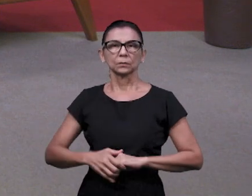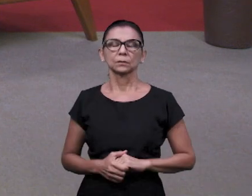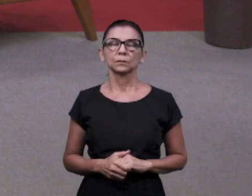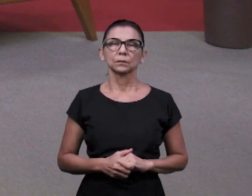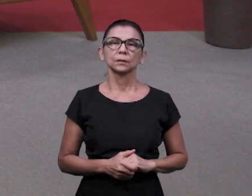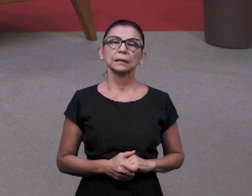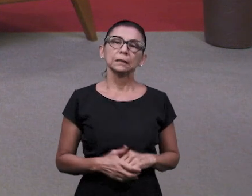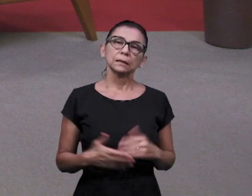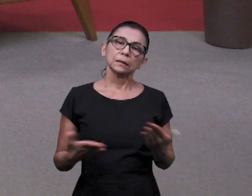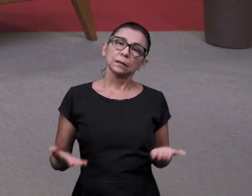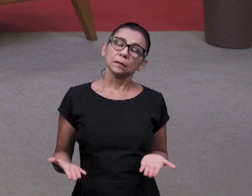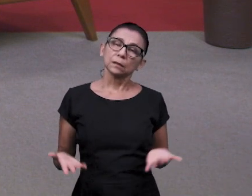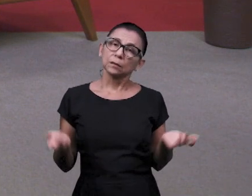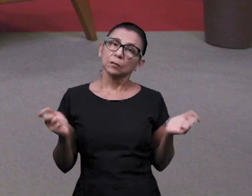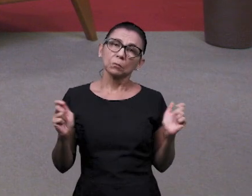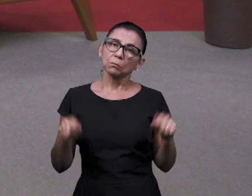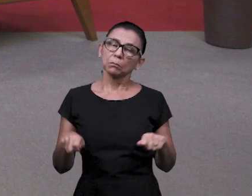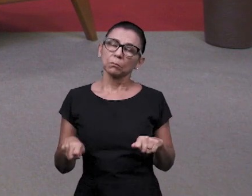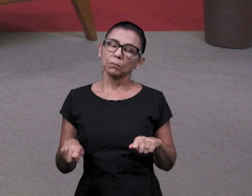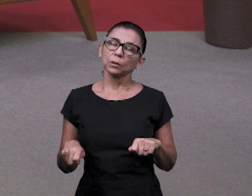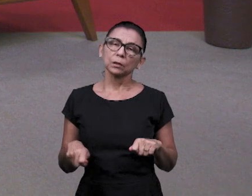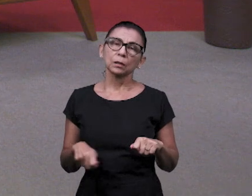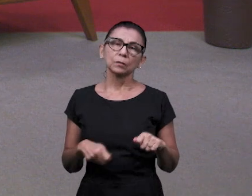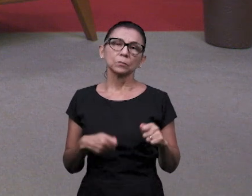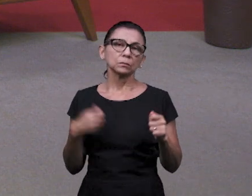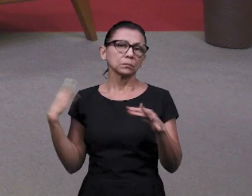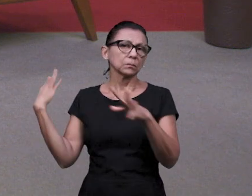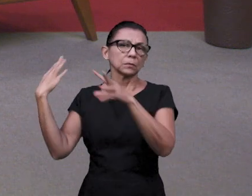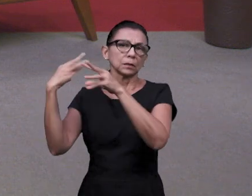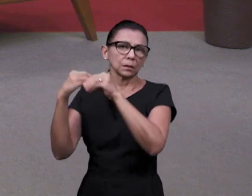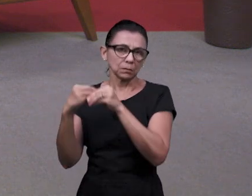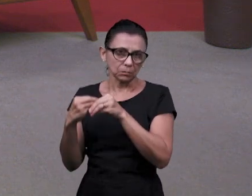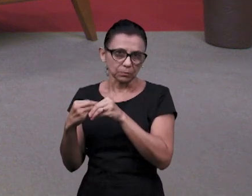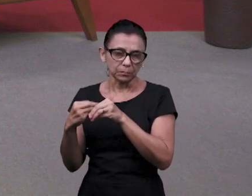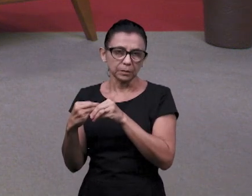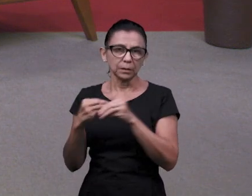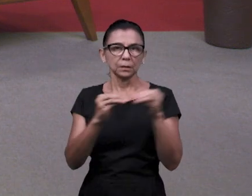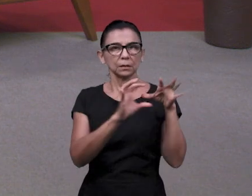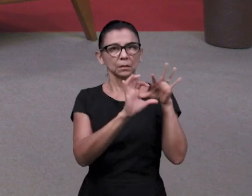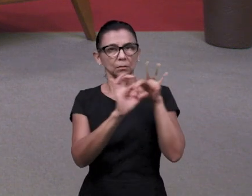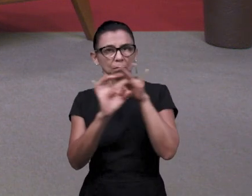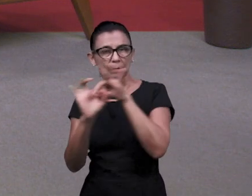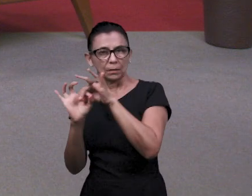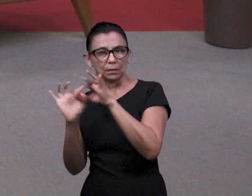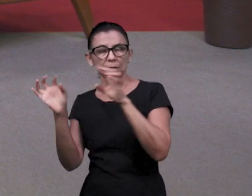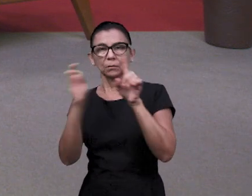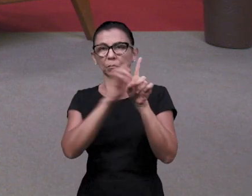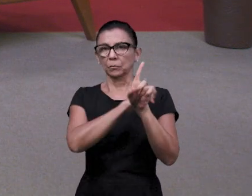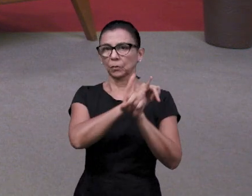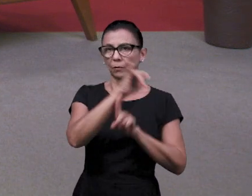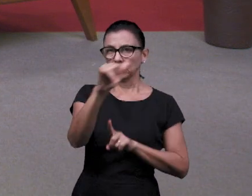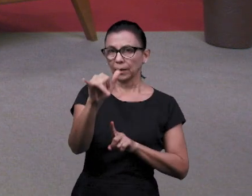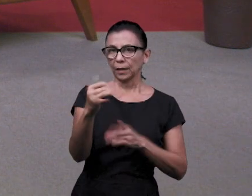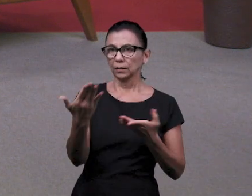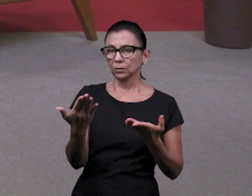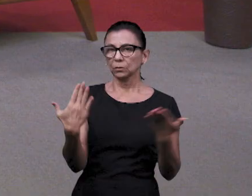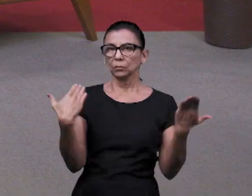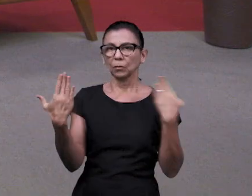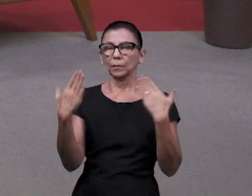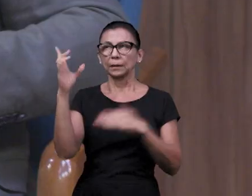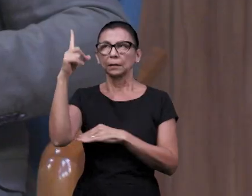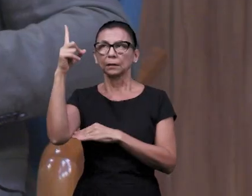Nous pouvons donc faire comme un résumé dans son contexte prophétique, David comme un type du Seigneur